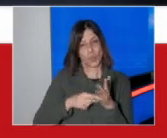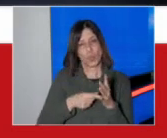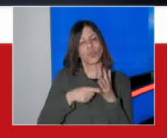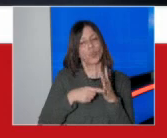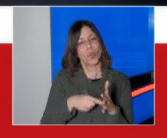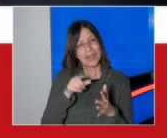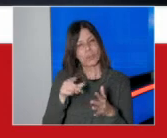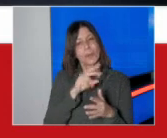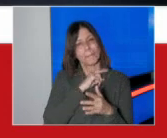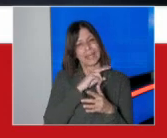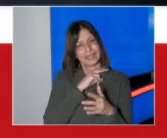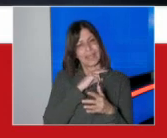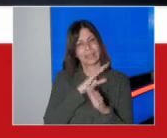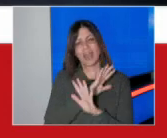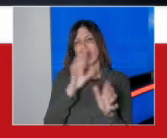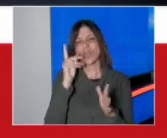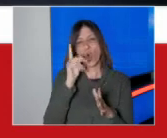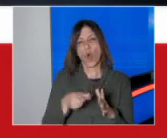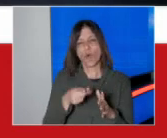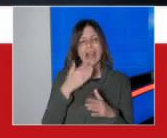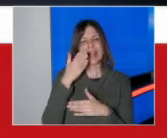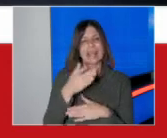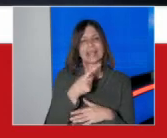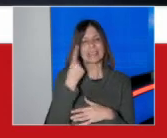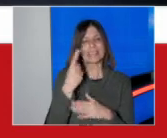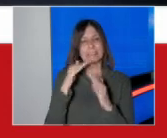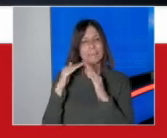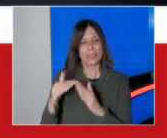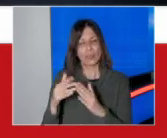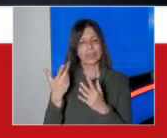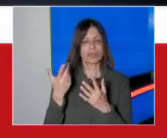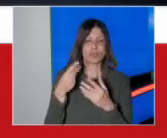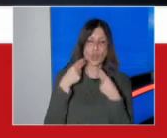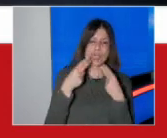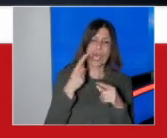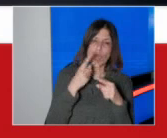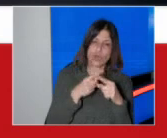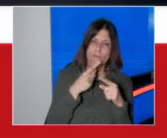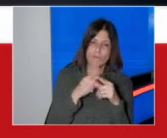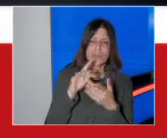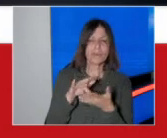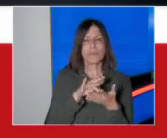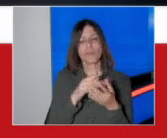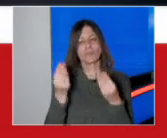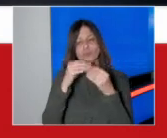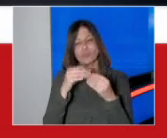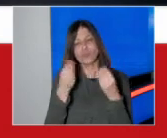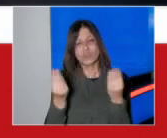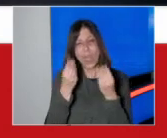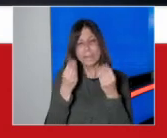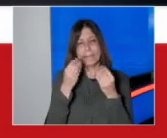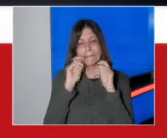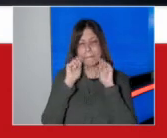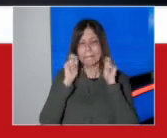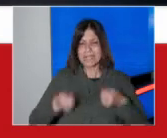רואים בבריטניה שהיא תסיר את החובה להיכנס לבידוד במקרה של תוצאה חיובית. במקום מסוימים מסירים את המסכות. אז אם